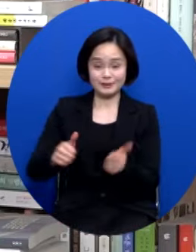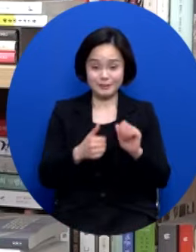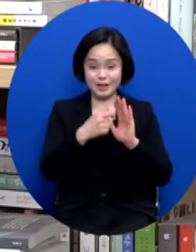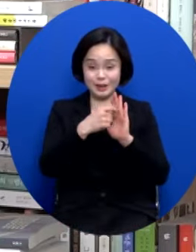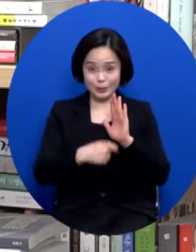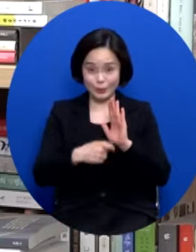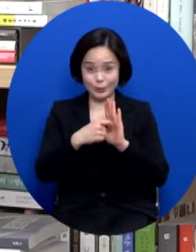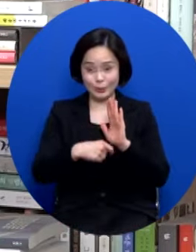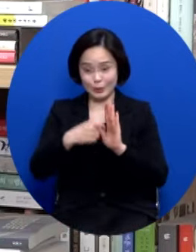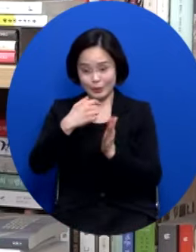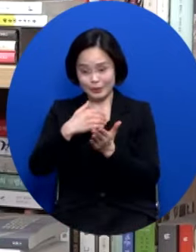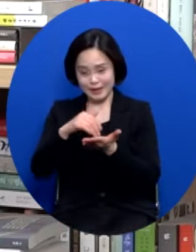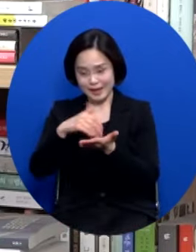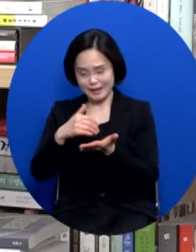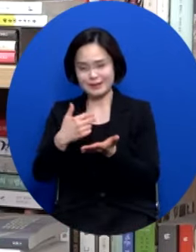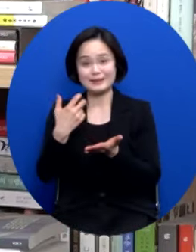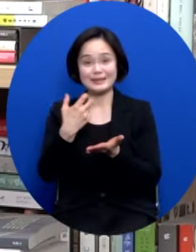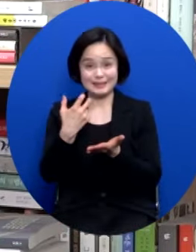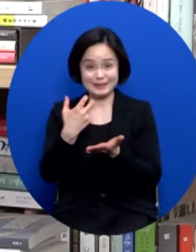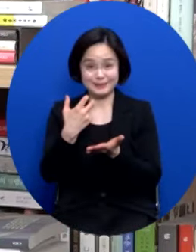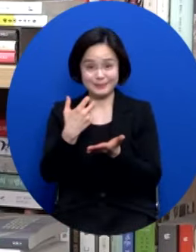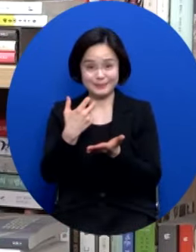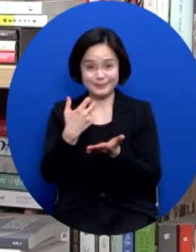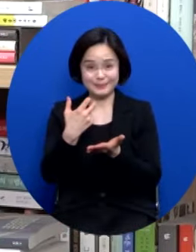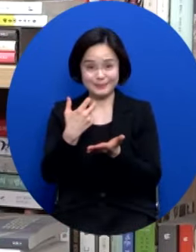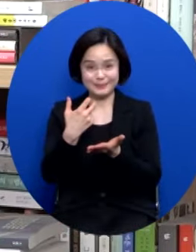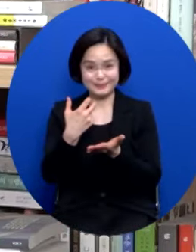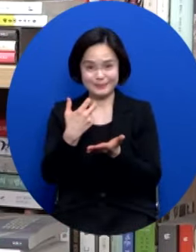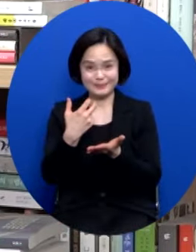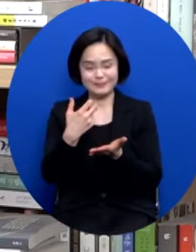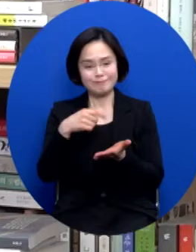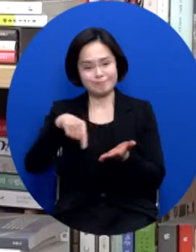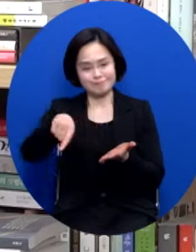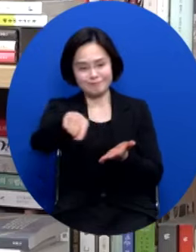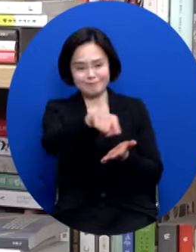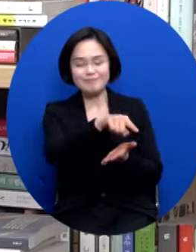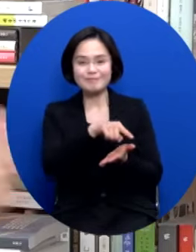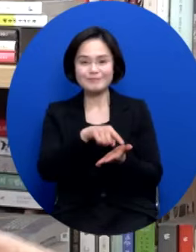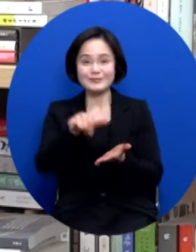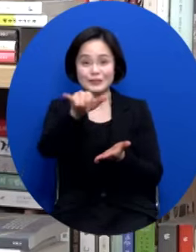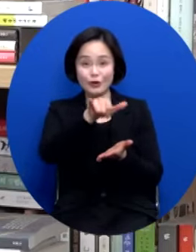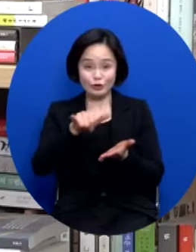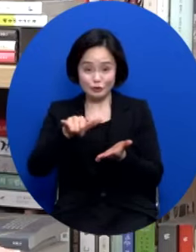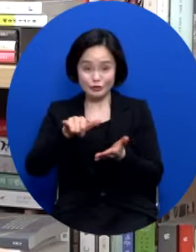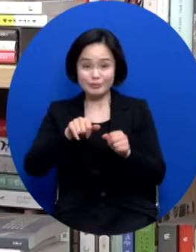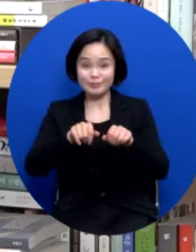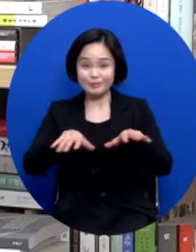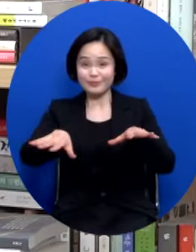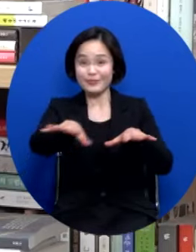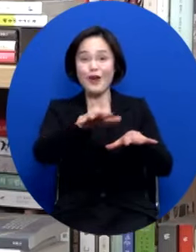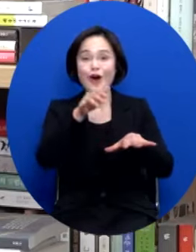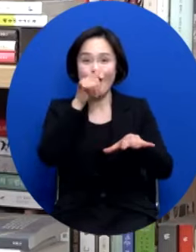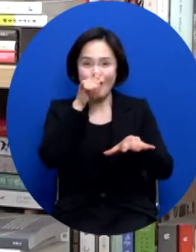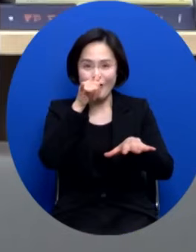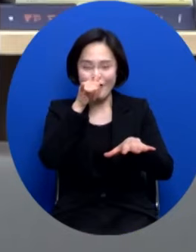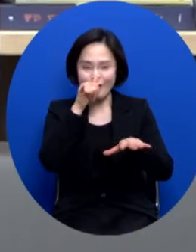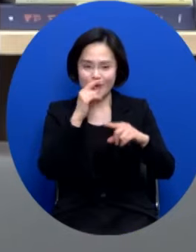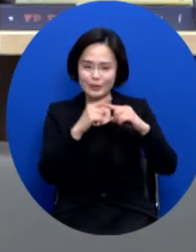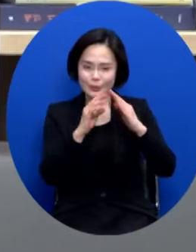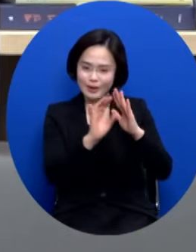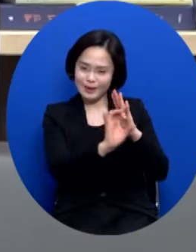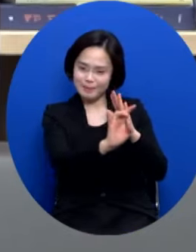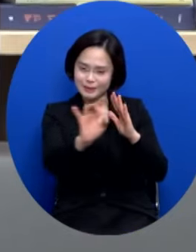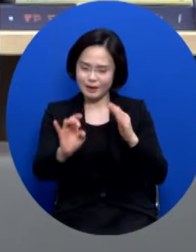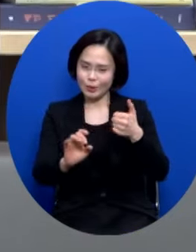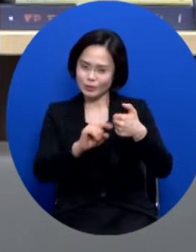침례교단의 미자립 교회들을 뽑아서 어느 한 지역이 아니라 전국적으로 흩어지기로 했습니다. 그래서 한 교회당 한 50명, 100명